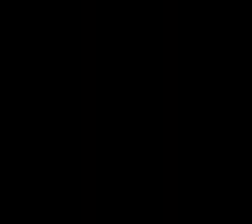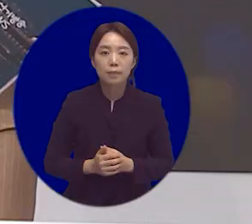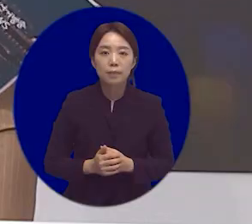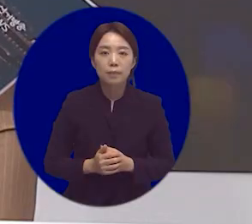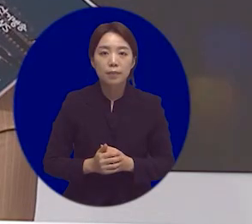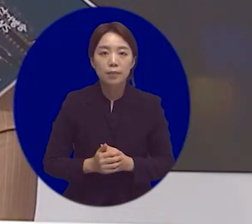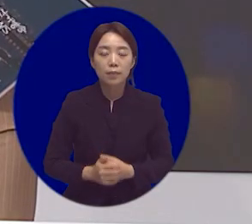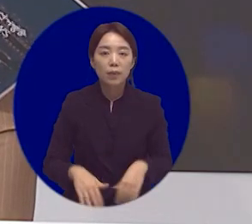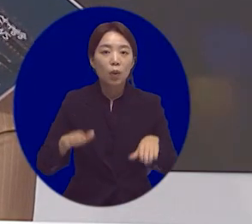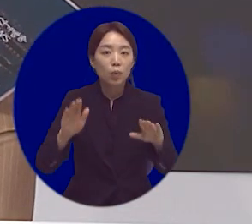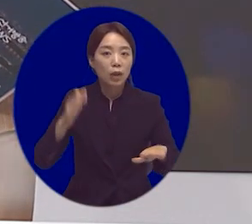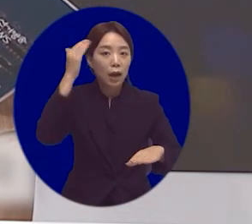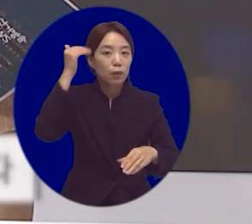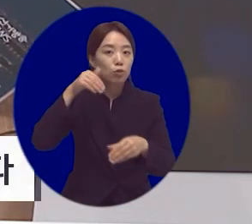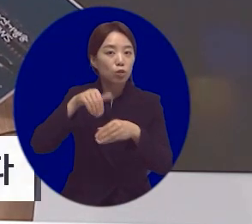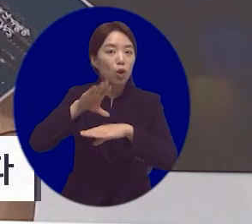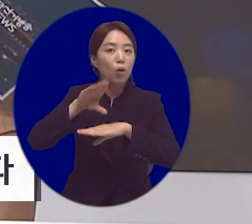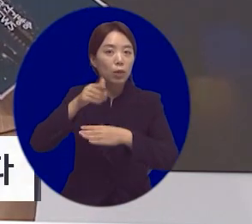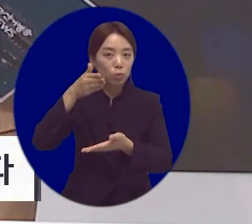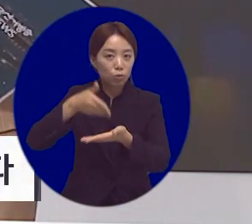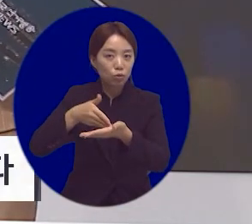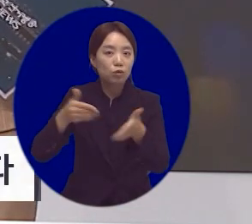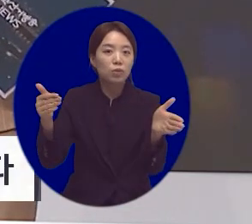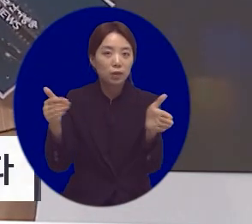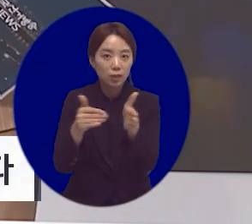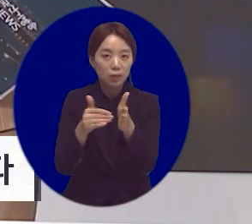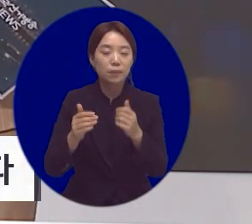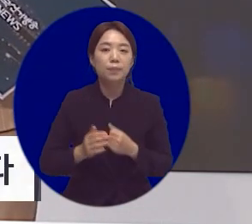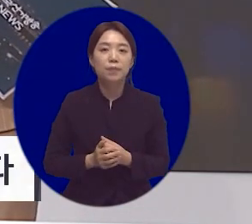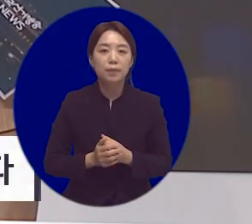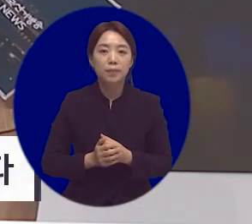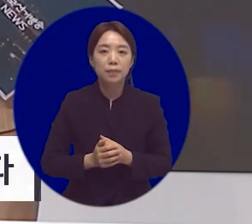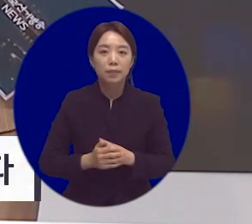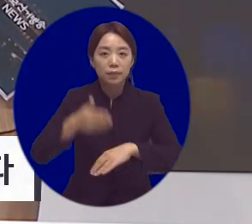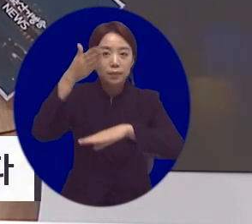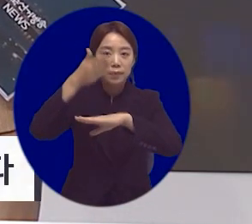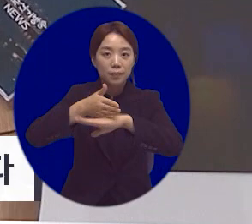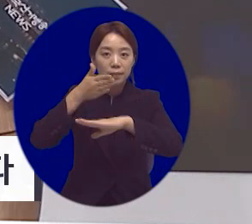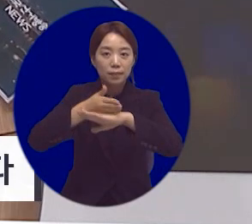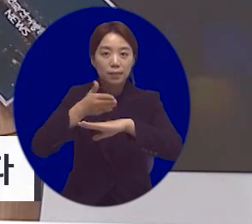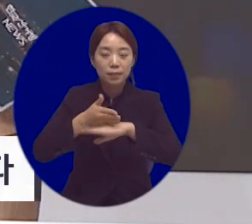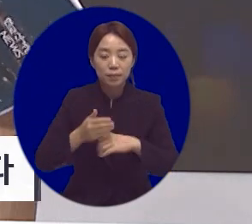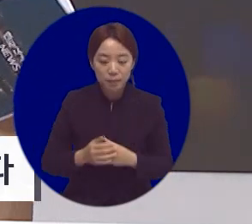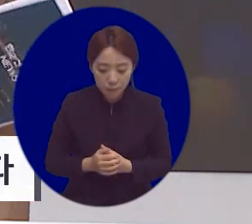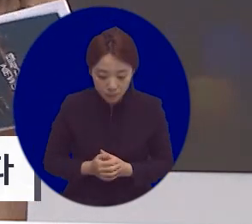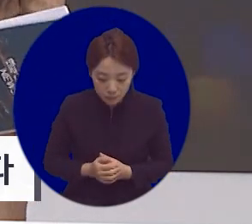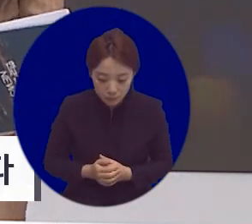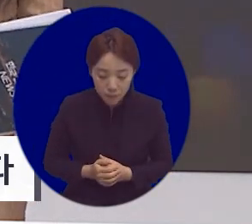오늘 한국선거방송 뉴스는 여기까지입니다. 시청해주신 여러분 고맙습니다.